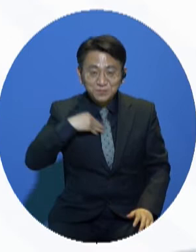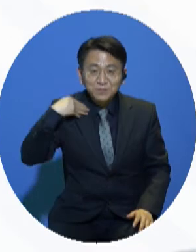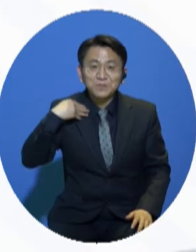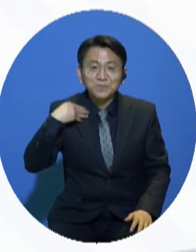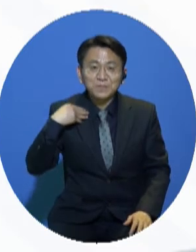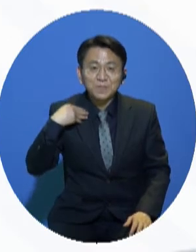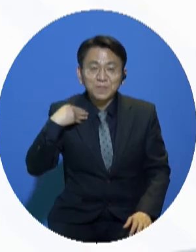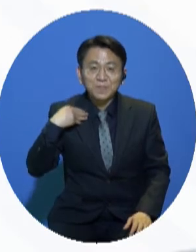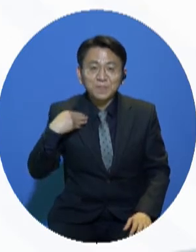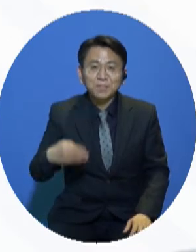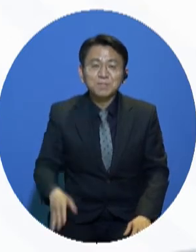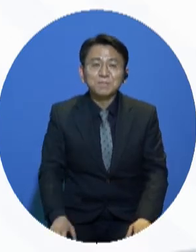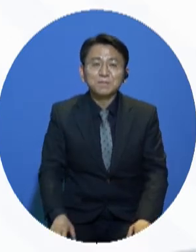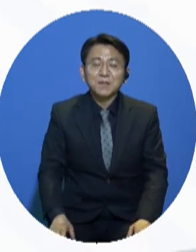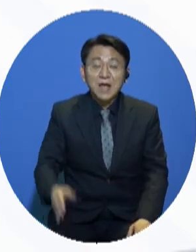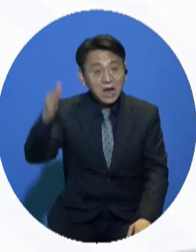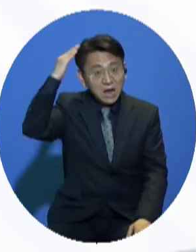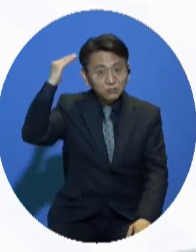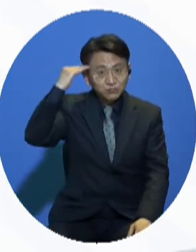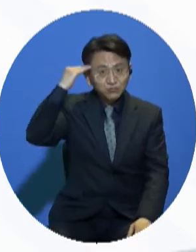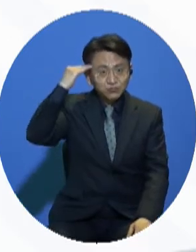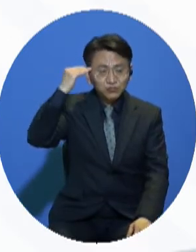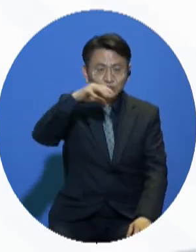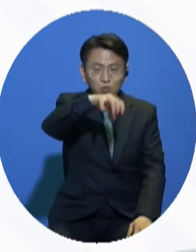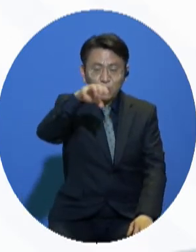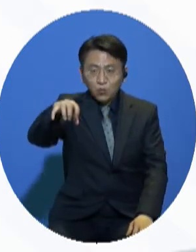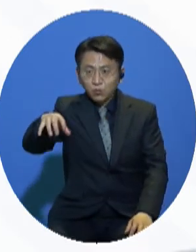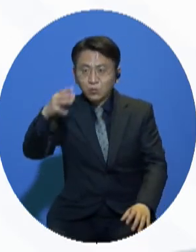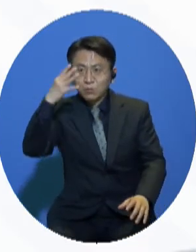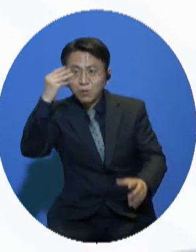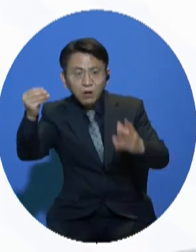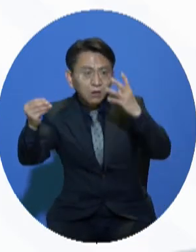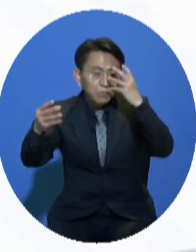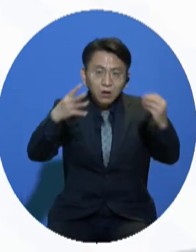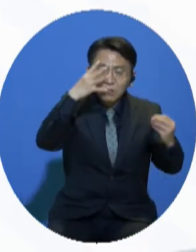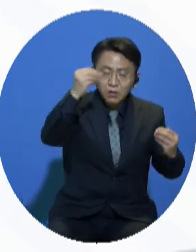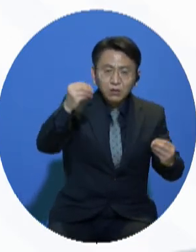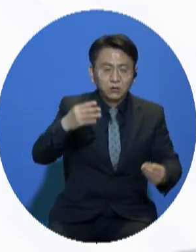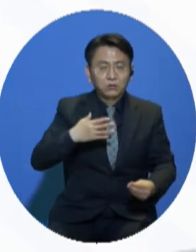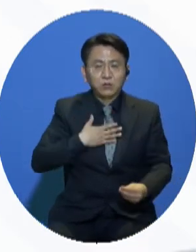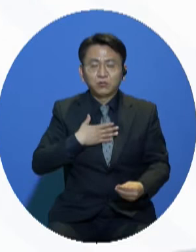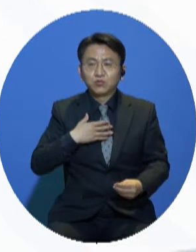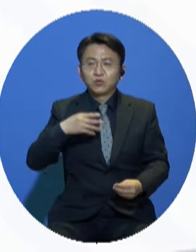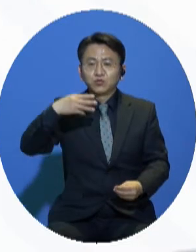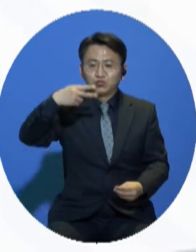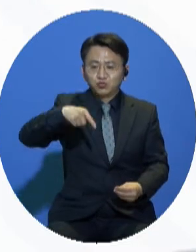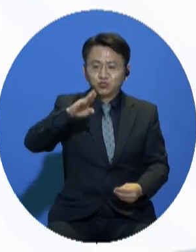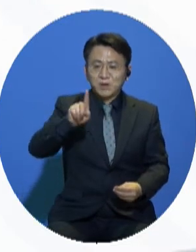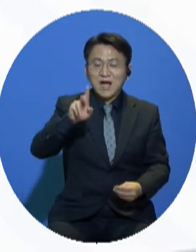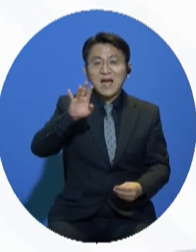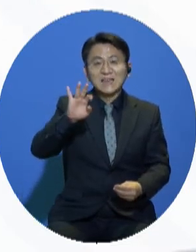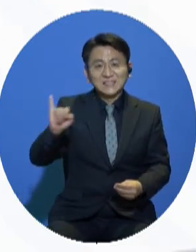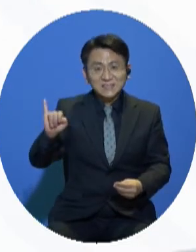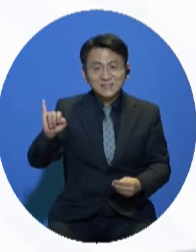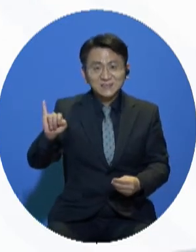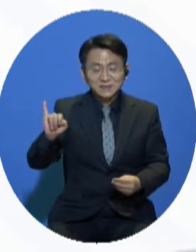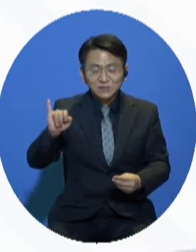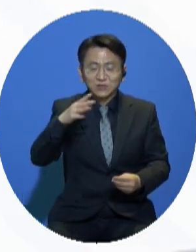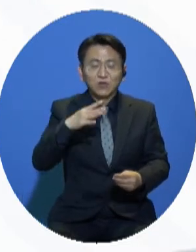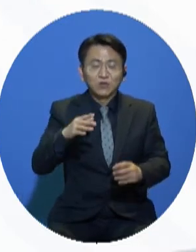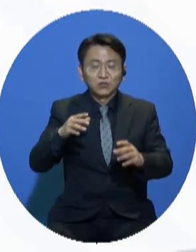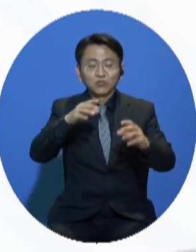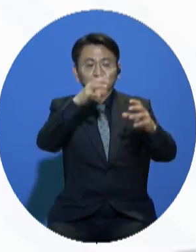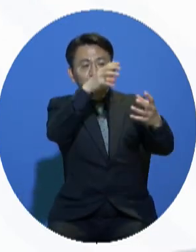이 마스코트가 한국에서도 곳곳에서 여전히 찾아볼 수 있고 저는 마찬가지로 두바이 사무실에도 이 반다비 마스코트를